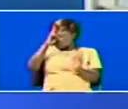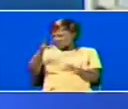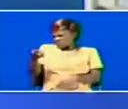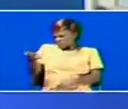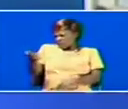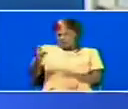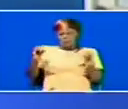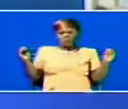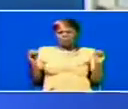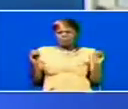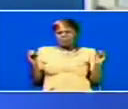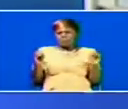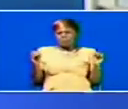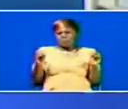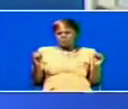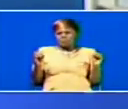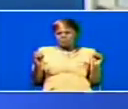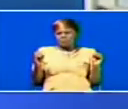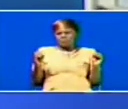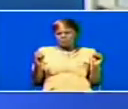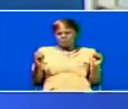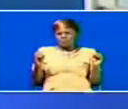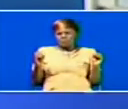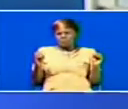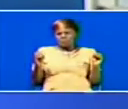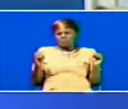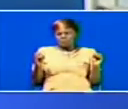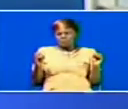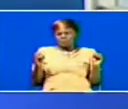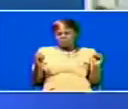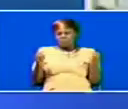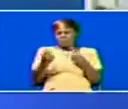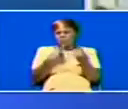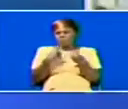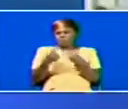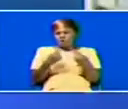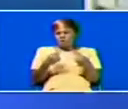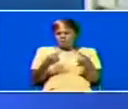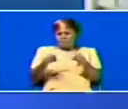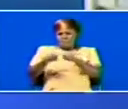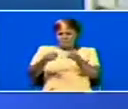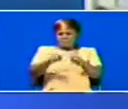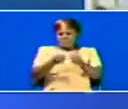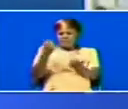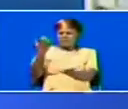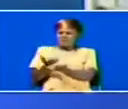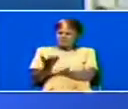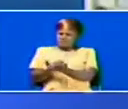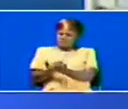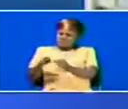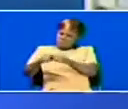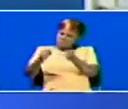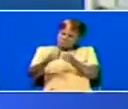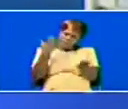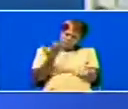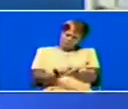wa polisi ambao umetekeleza mauaji yale. Umezungumzia swala la kuvuruga ushahidi. Hii kuvuruga ushahidi